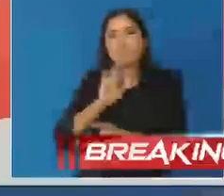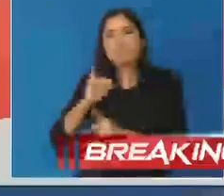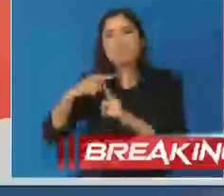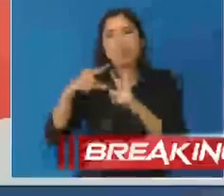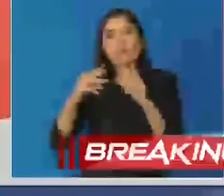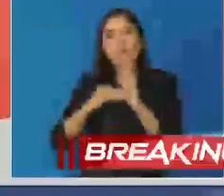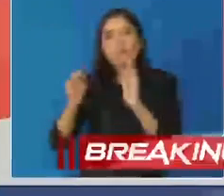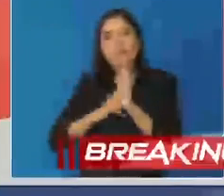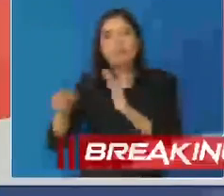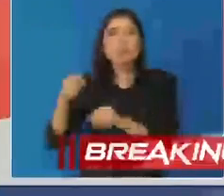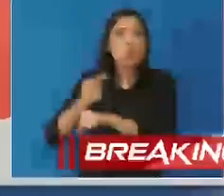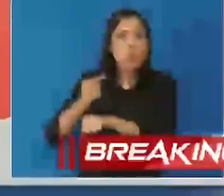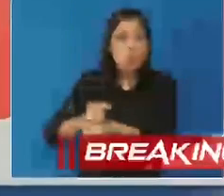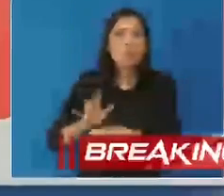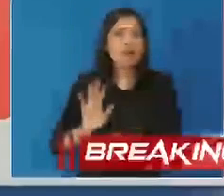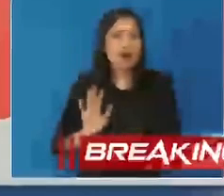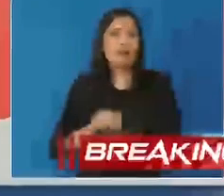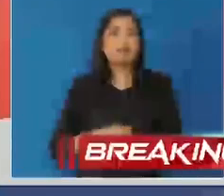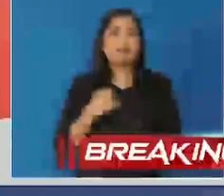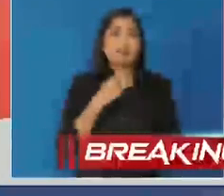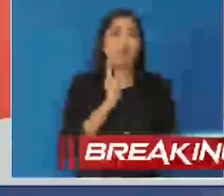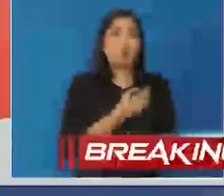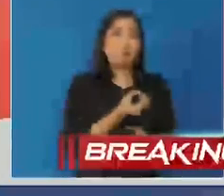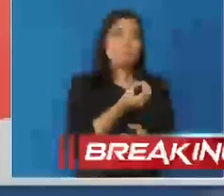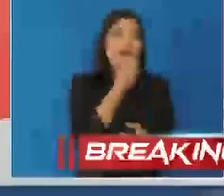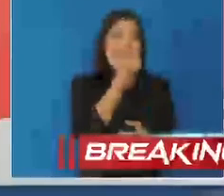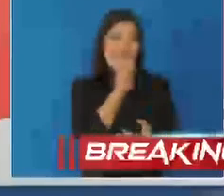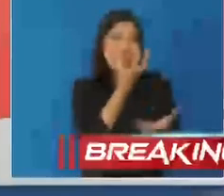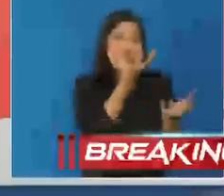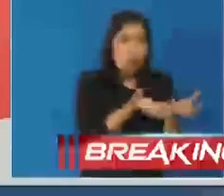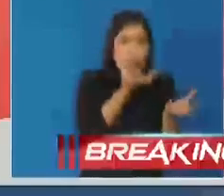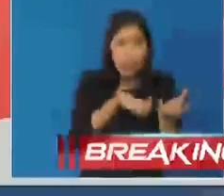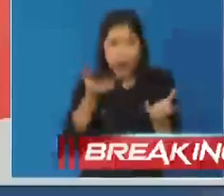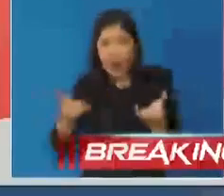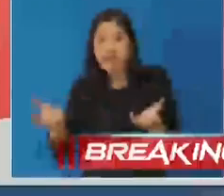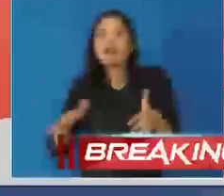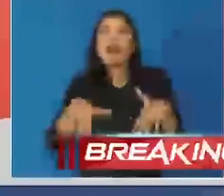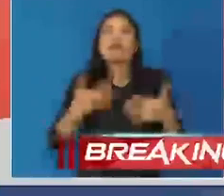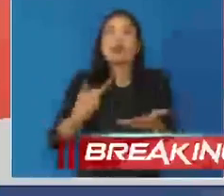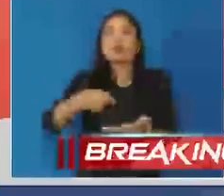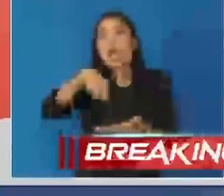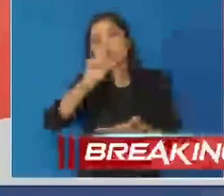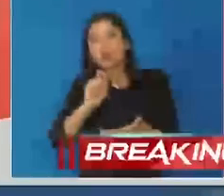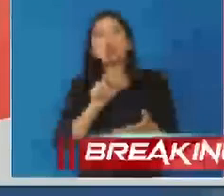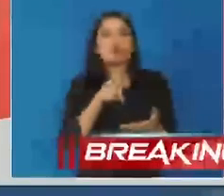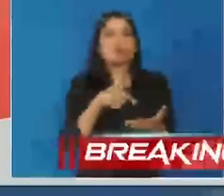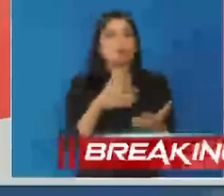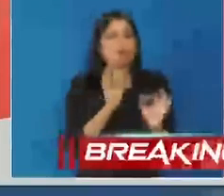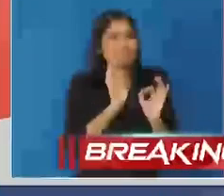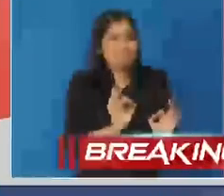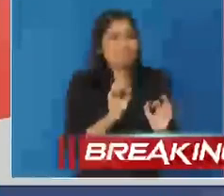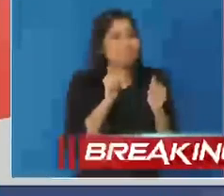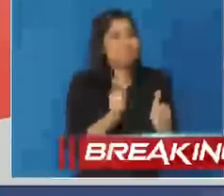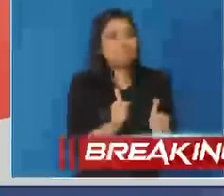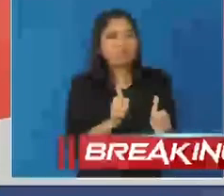pada hakekatnya kita kaya dengan buah-buahan kita kaya dengan sayur-mayur dan semuanya pasti akan mengandung